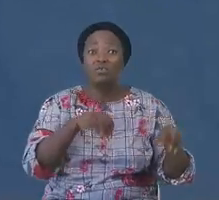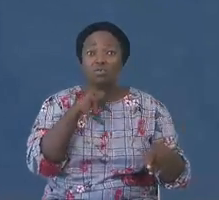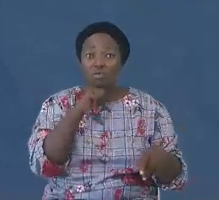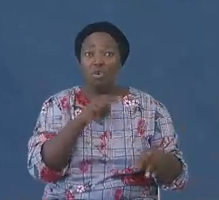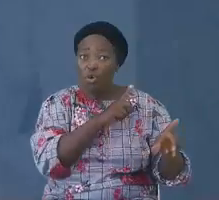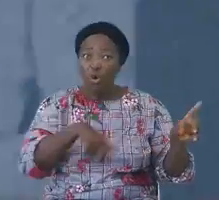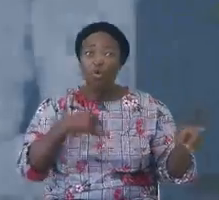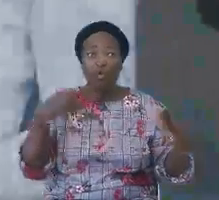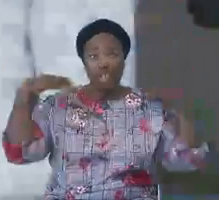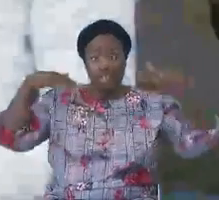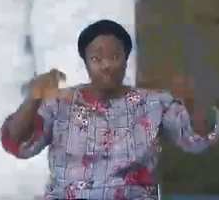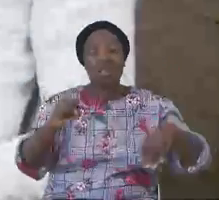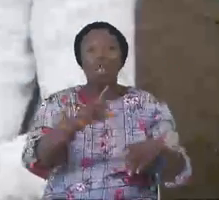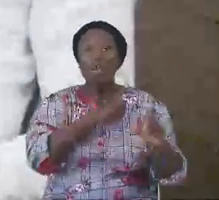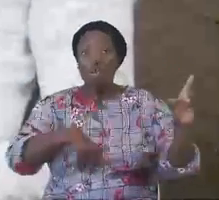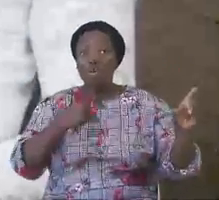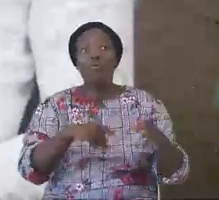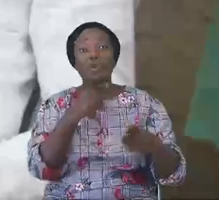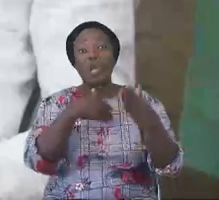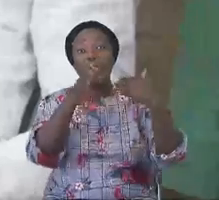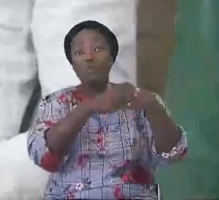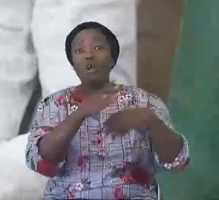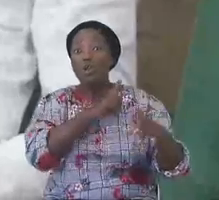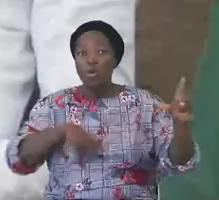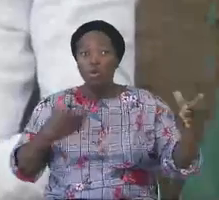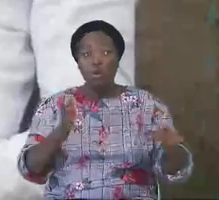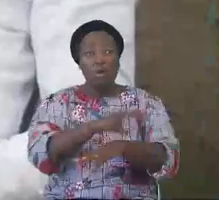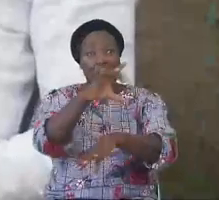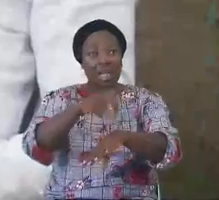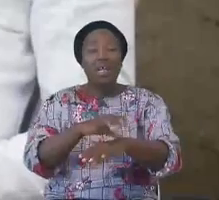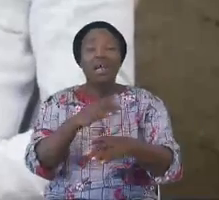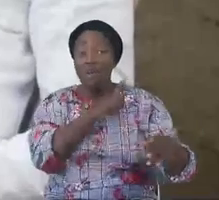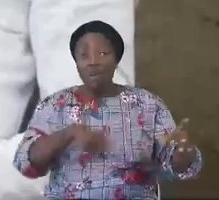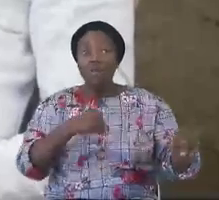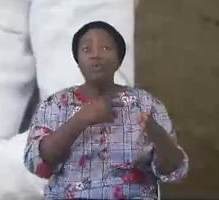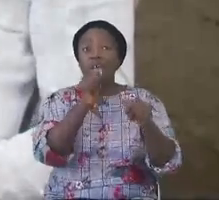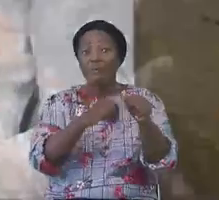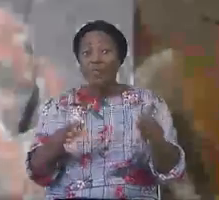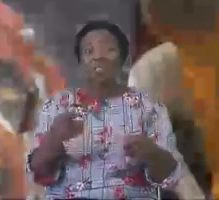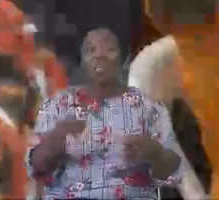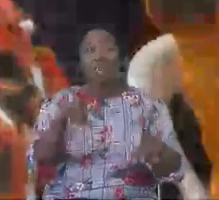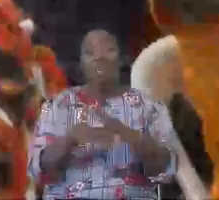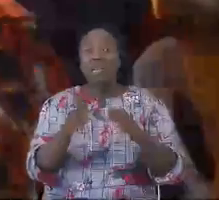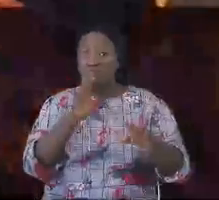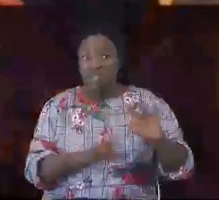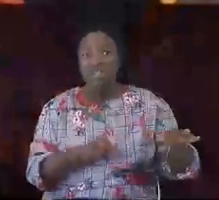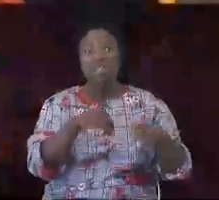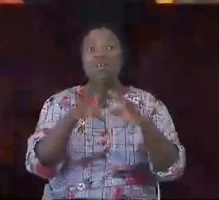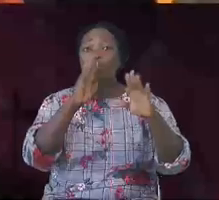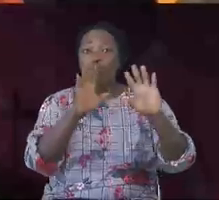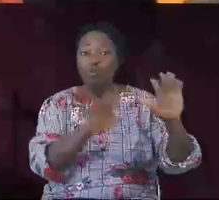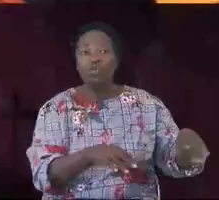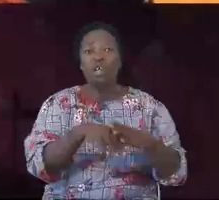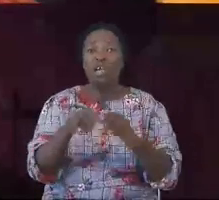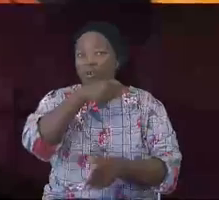Seigneur? Christ comme Seigneur, c'est pas un ange, Seigneur du ciel, Seigneur de la terre, Seigneur en toutes